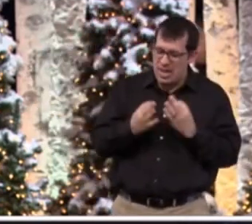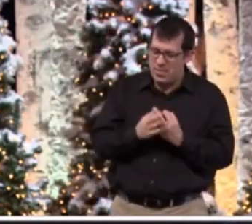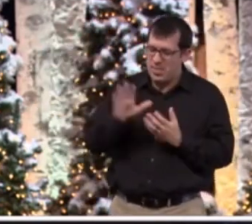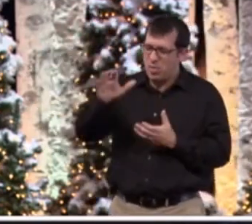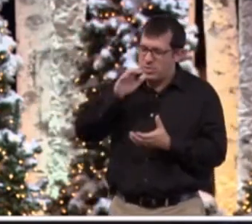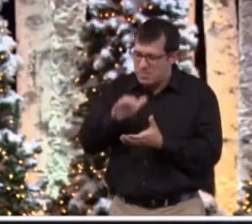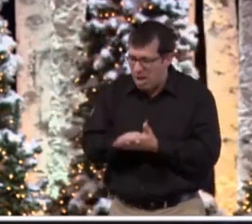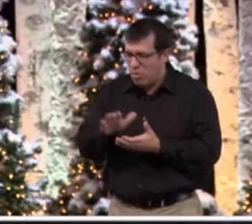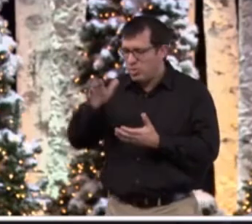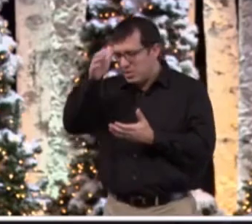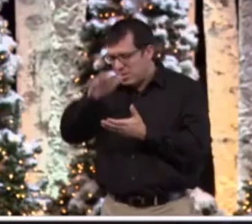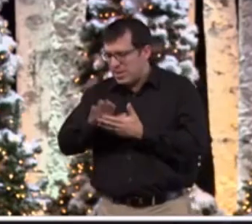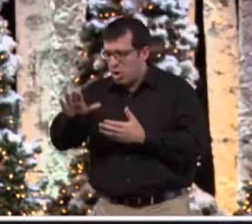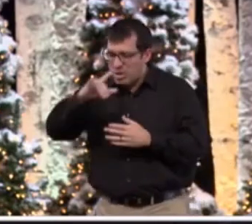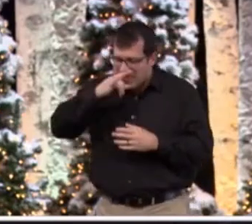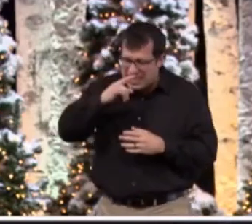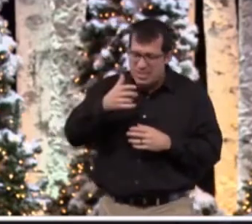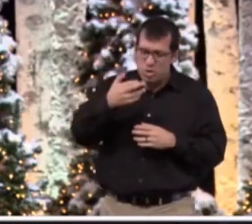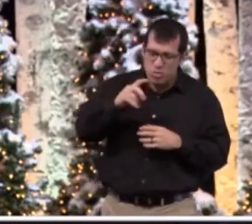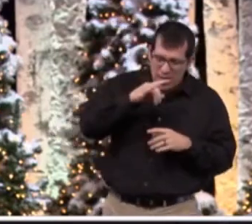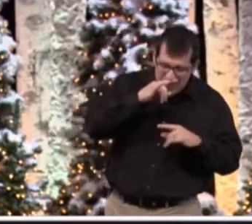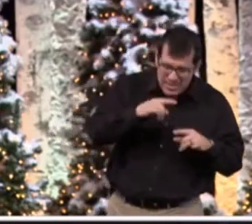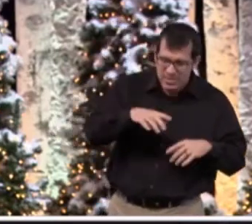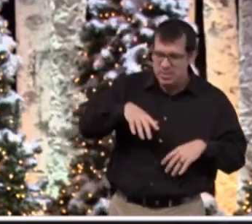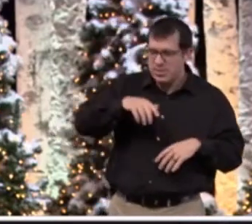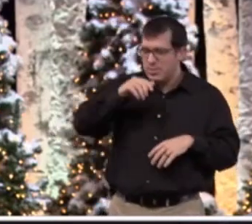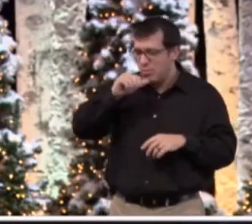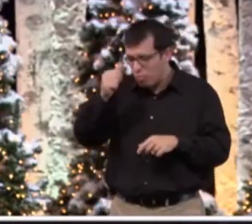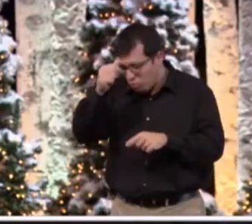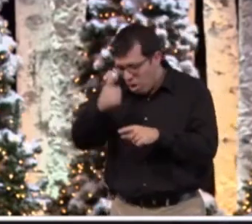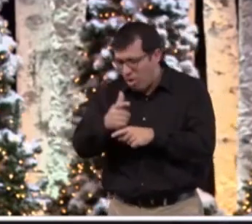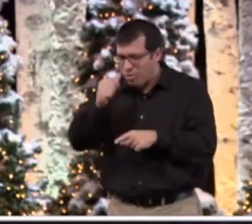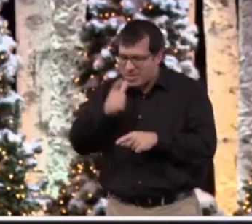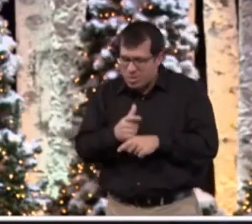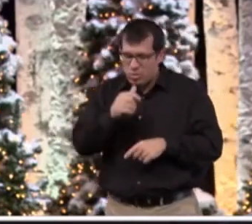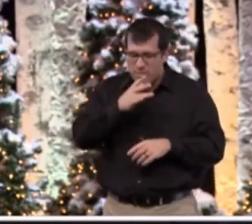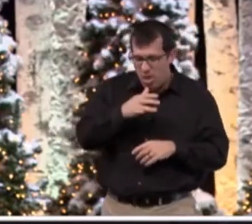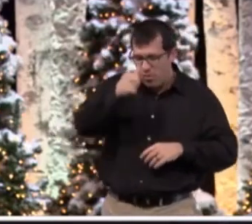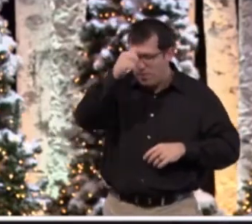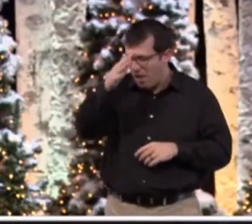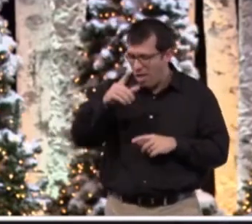जोडी, छोराछोरी, नाति नातिना, दाजुभाइ, दिदी बहिनी, आमा बुवा,